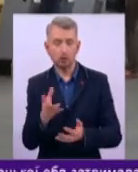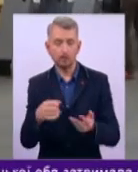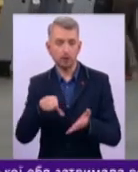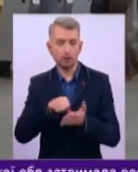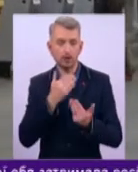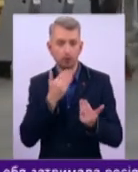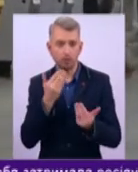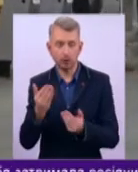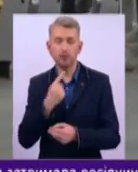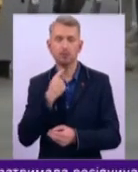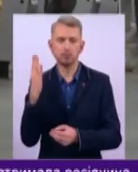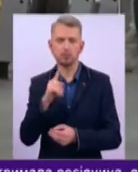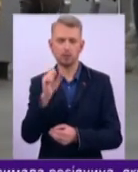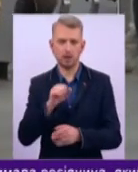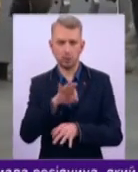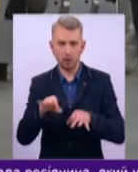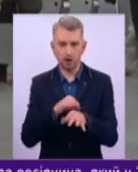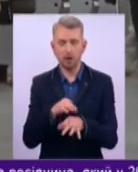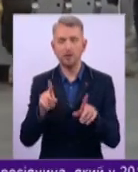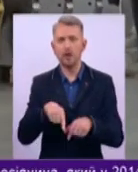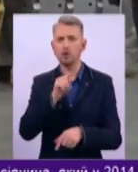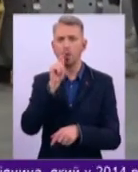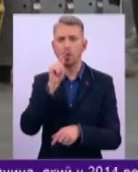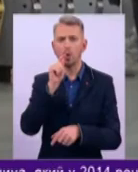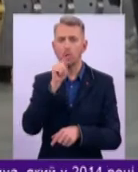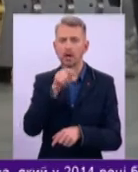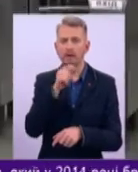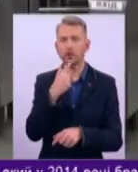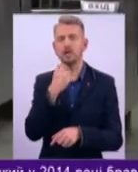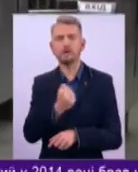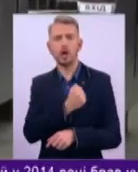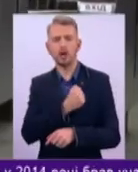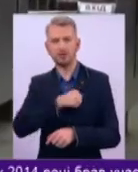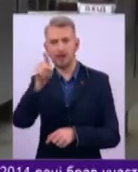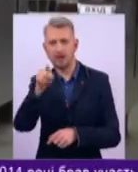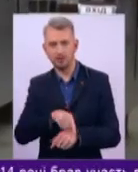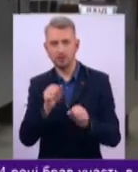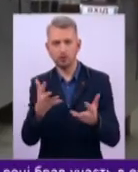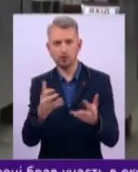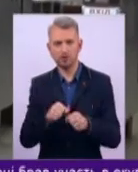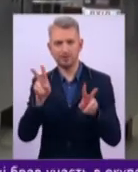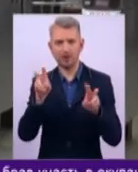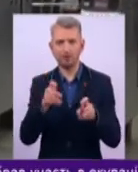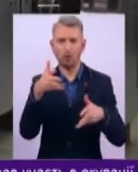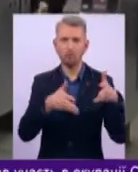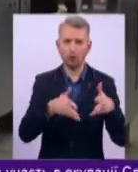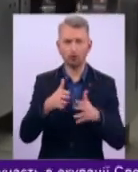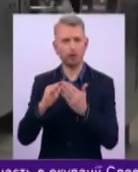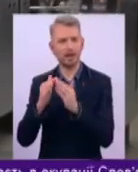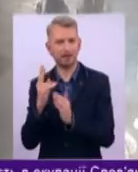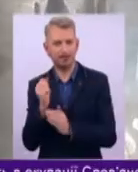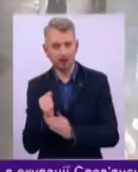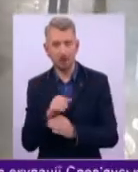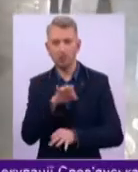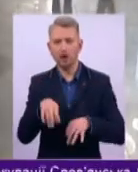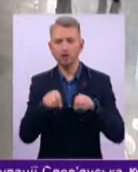опитуванні, проголосували за проєкт. Також Куренівсько-Червоноармійська лінія підземки може отримати назву Оболонсько-Теремківська. Проєкт рішення